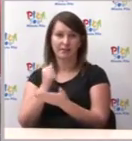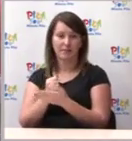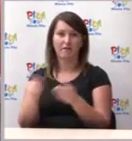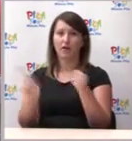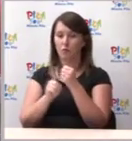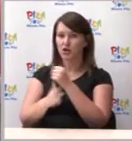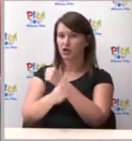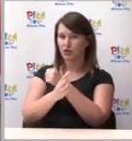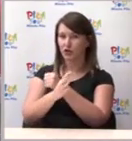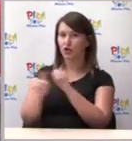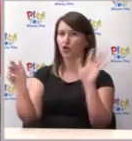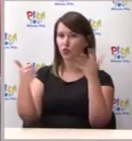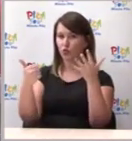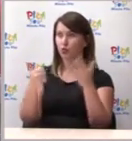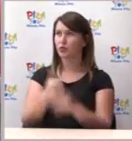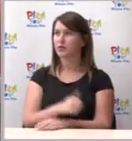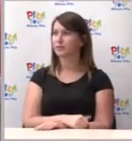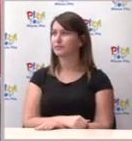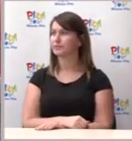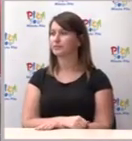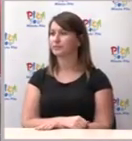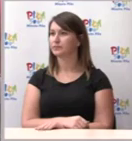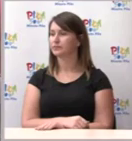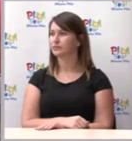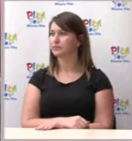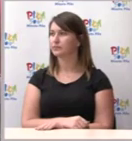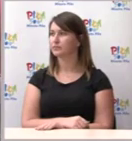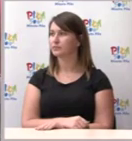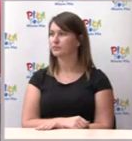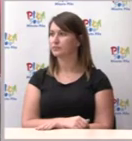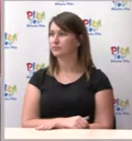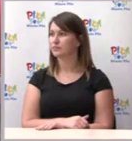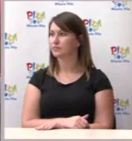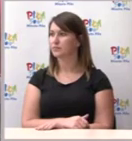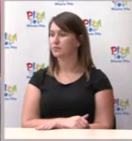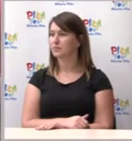96, jeżeli można, a jeżeli nie, to proszę na piśmie,